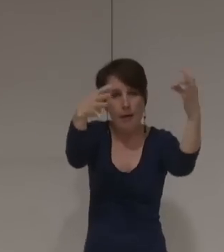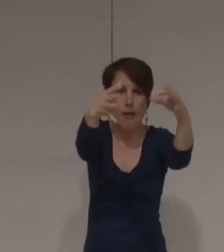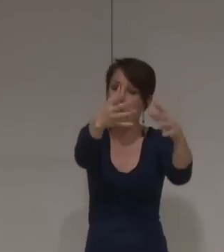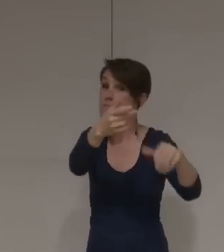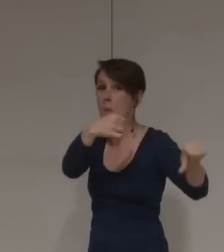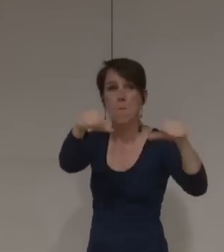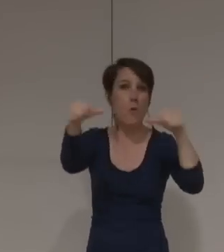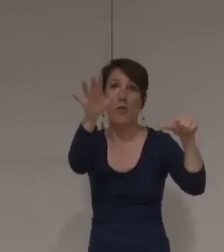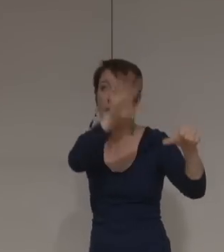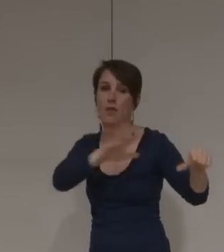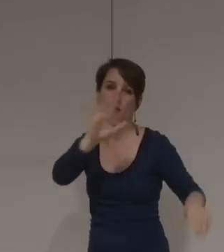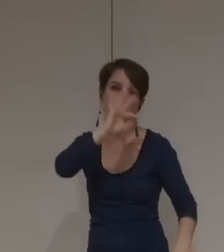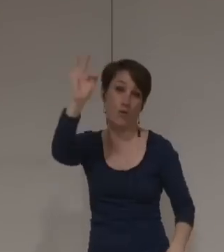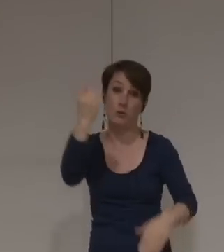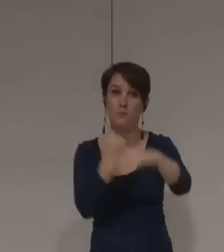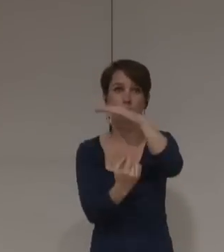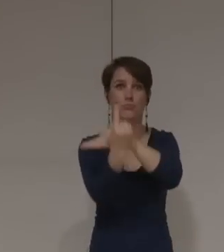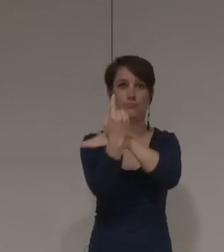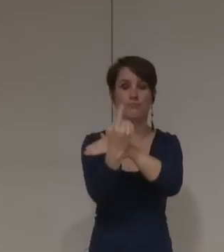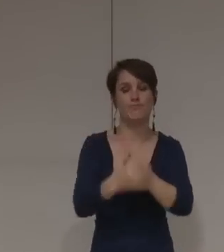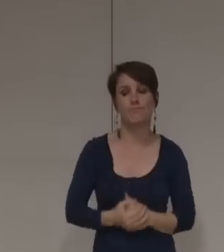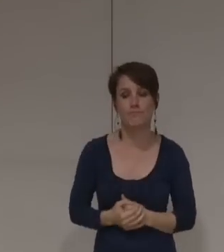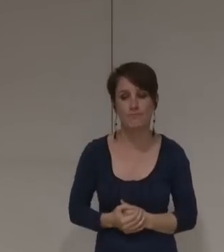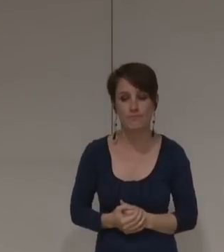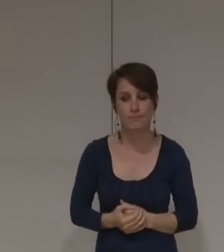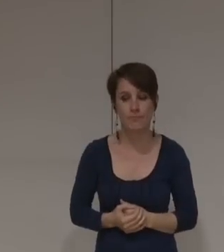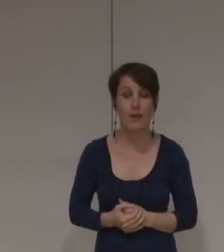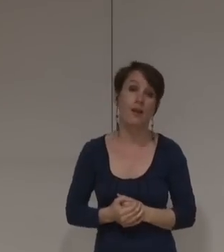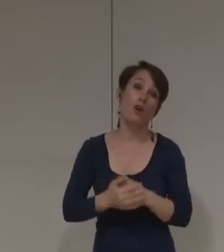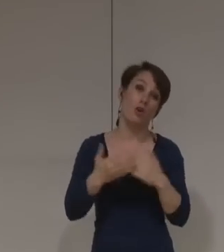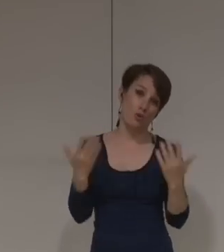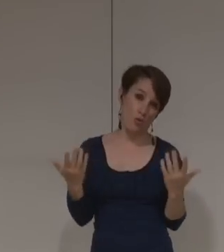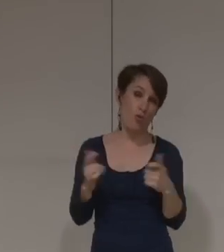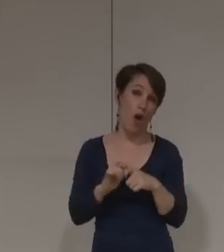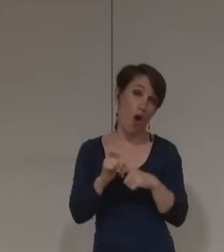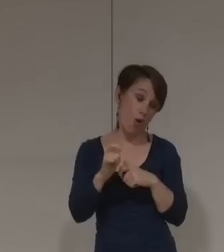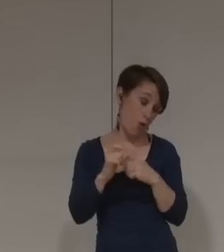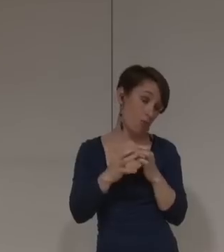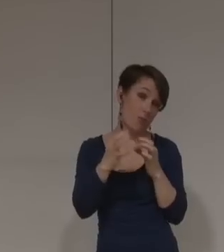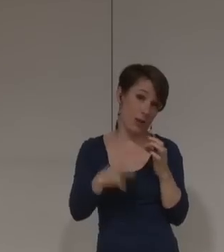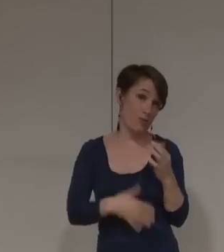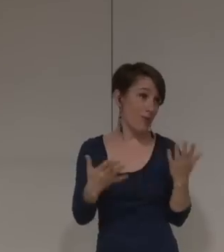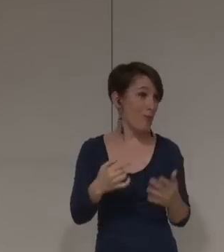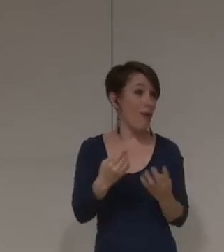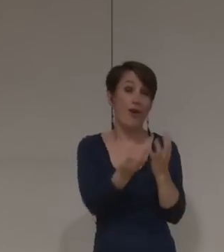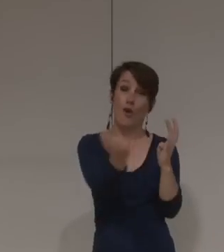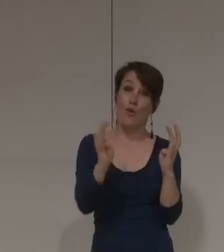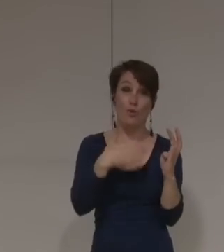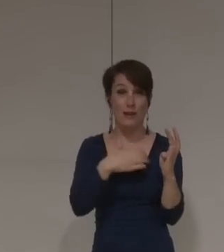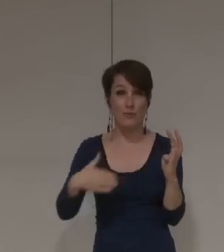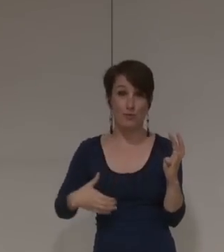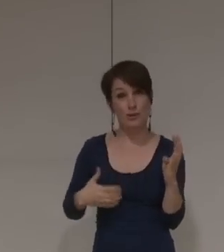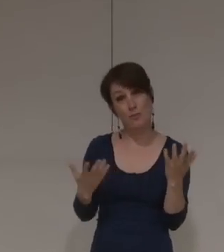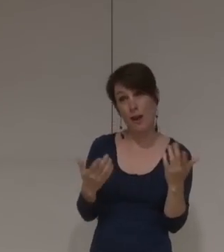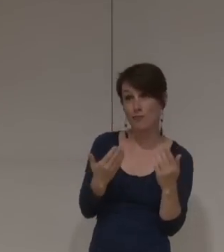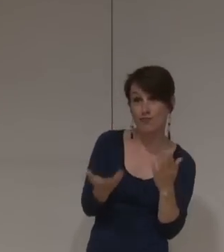modernes de France en conséquence il est proposé au Conseil Municipal d'autoriser Monsieur le